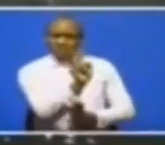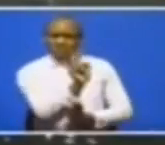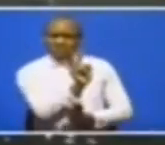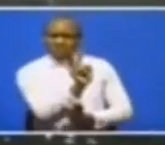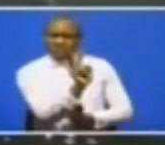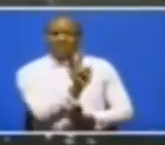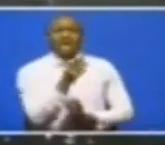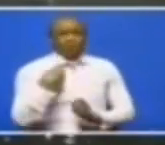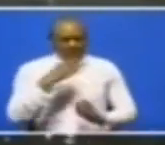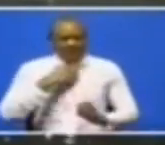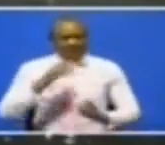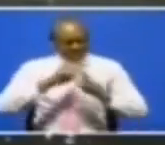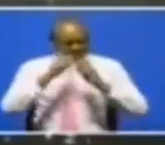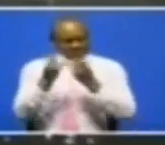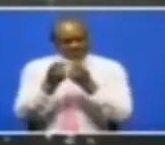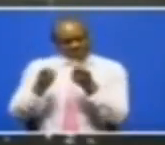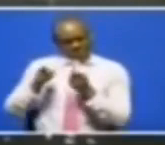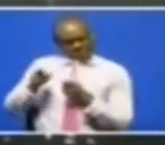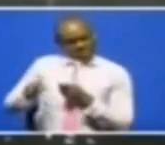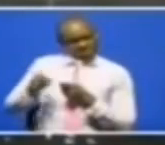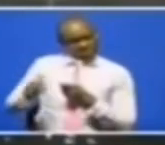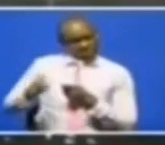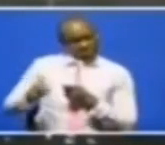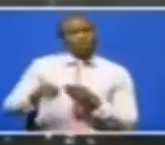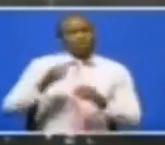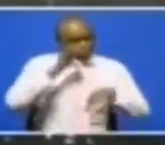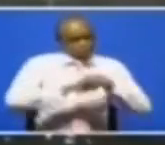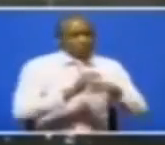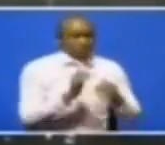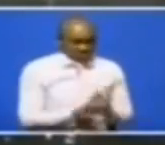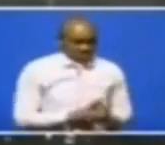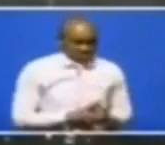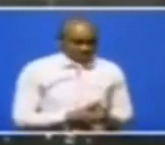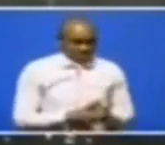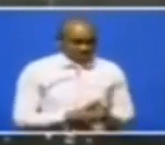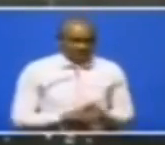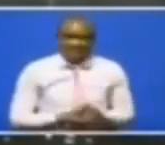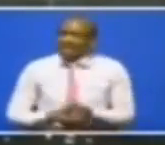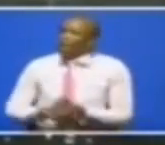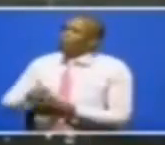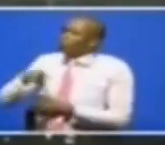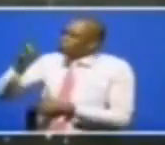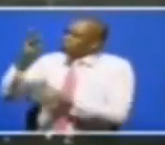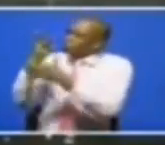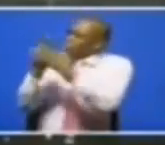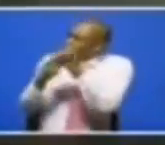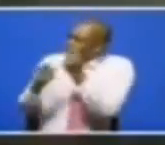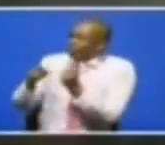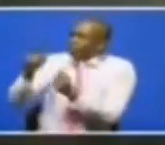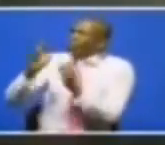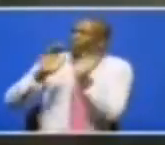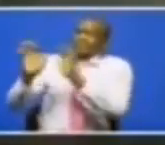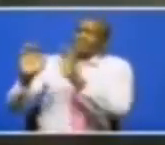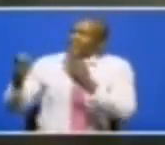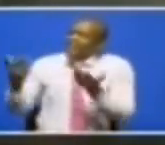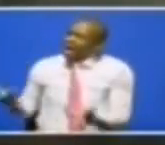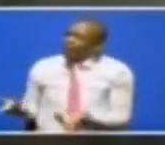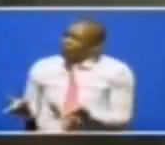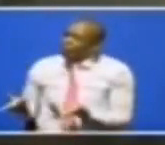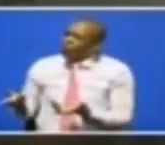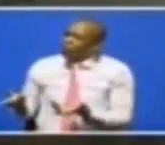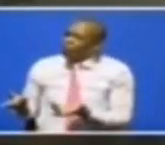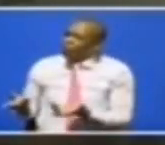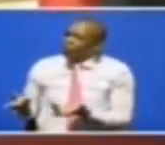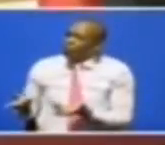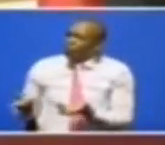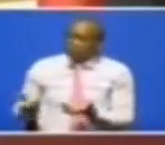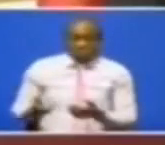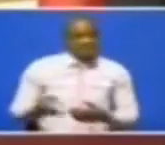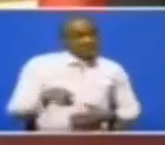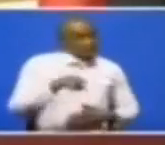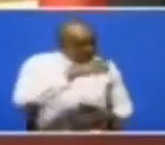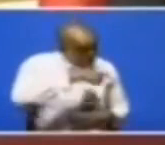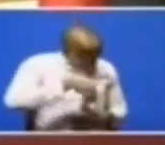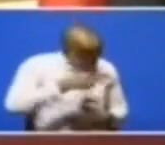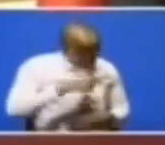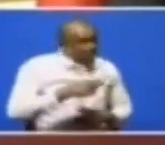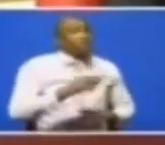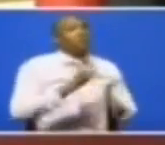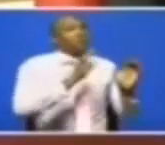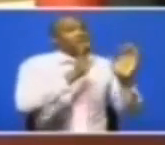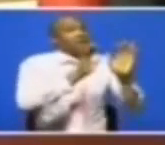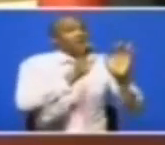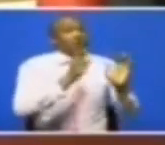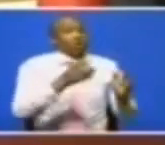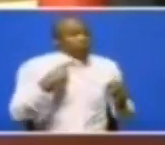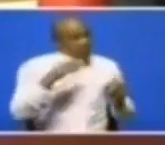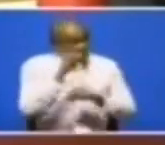anahitaji timu ambayo ni nzuri. Na nyinyi wawili mna kampeni kwa njia gani? Sisi